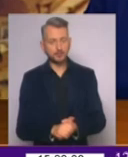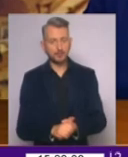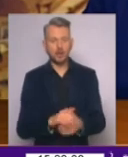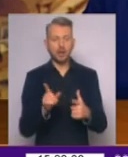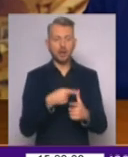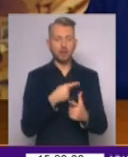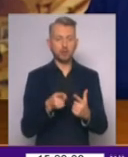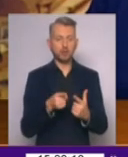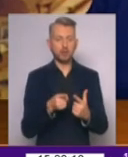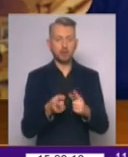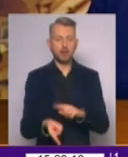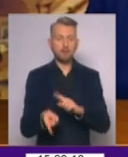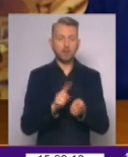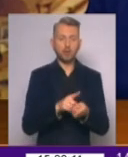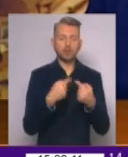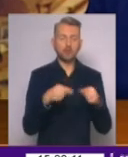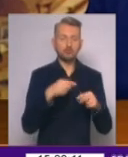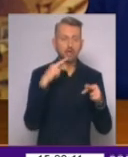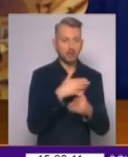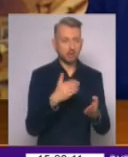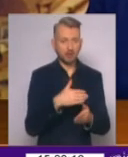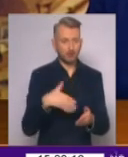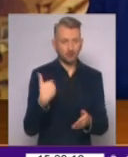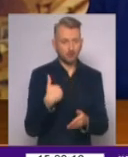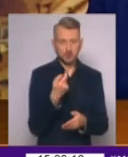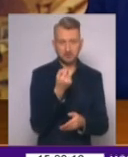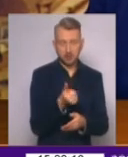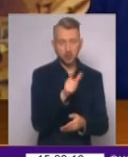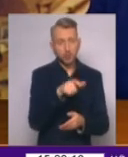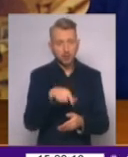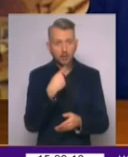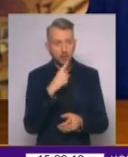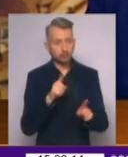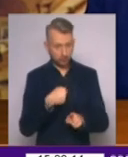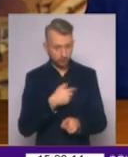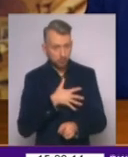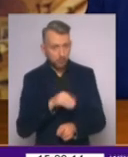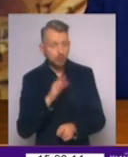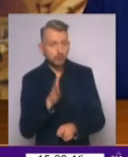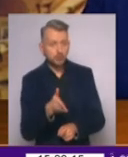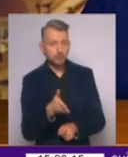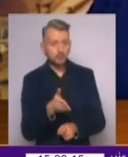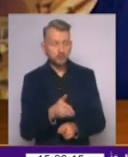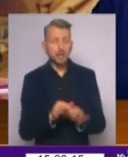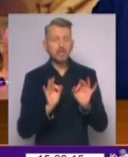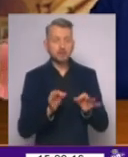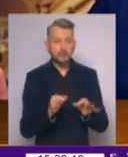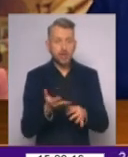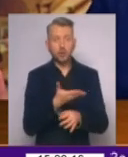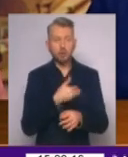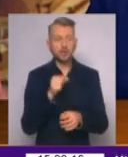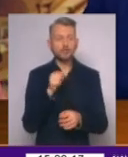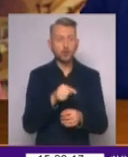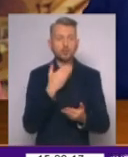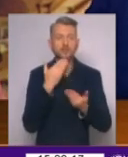або переходити на інші ліки, які для них є неефективні. І, звичайно, люди кажуть, так що, нам помирати? І тому, звичайно, що ми і в цьому